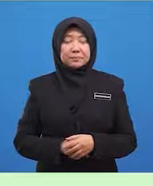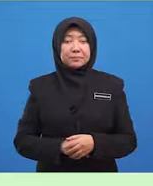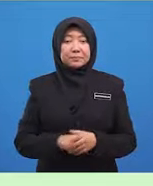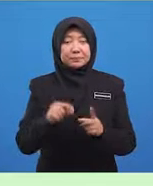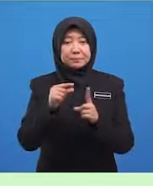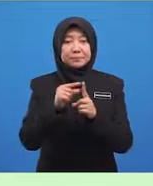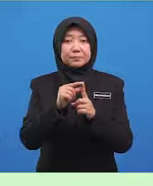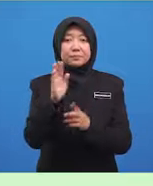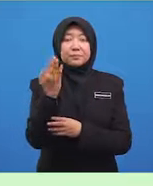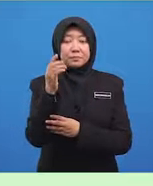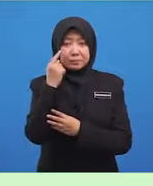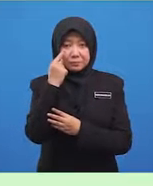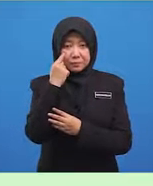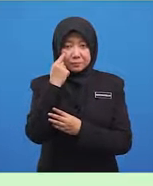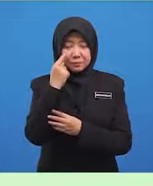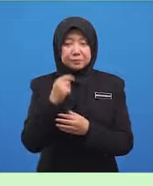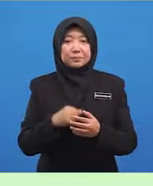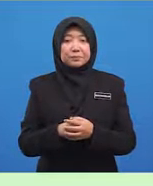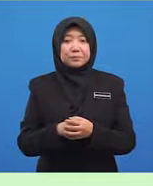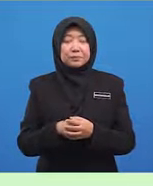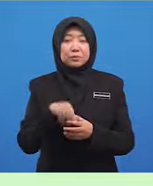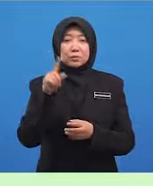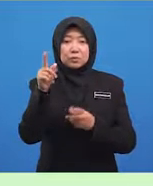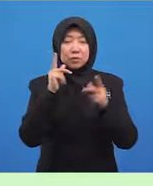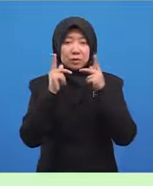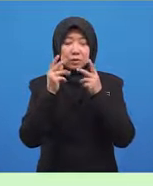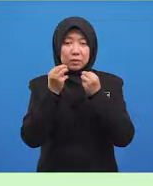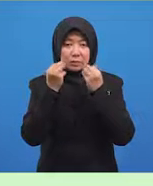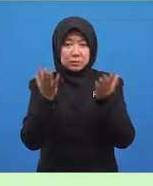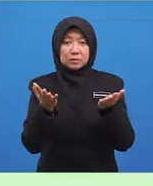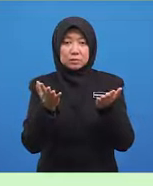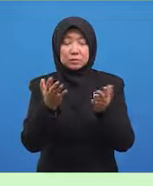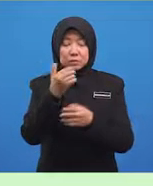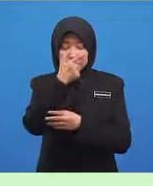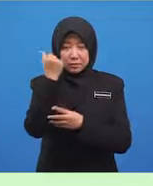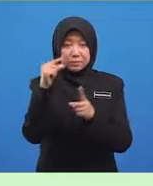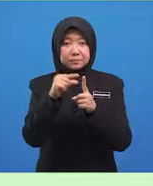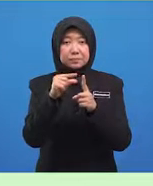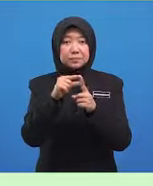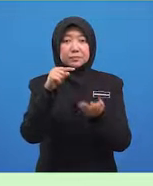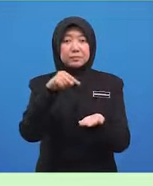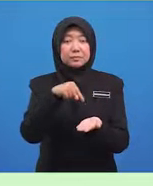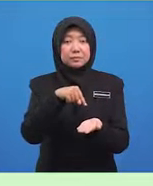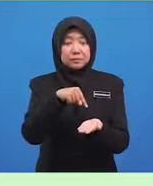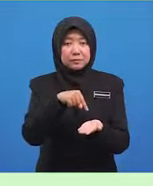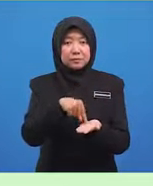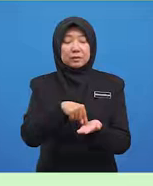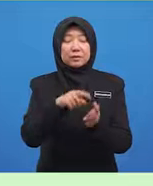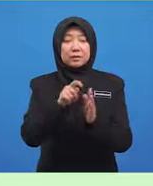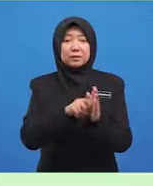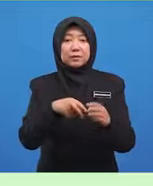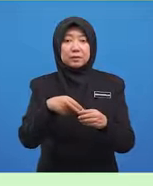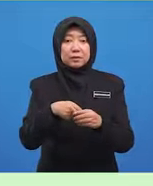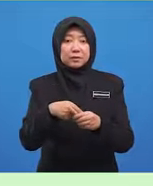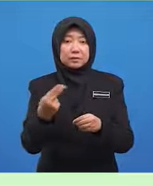cermin mata merupakan satu kata majmuk kerana perkataan ini terhasil dengan gabungan